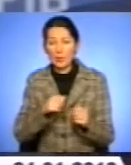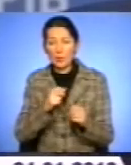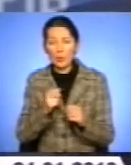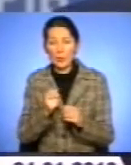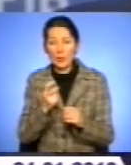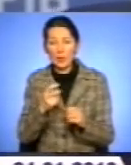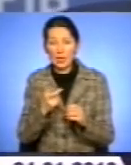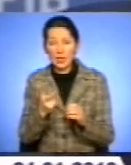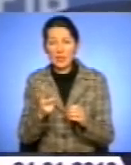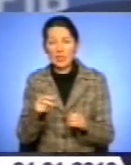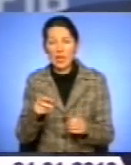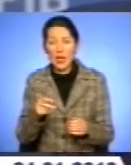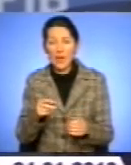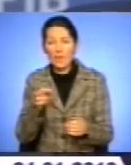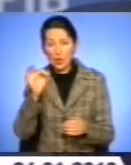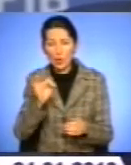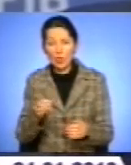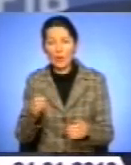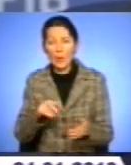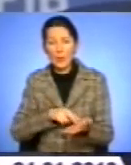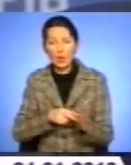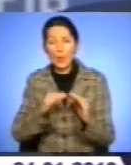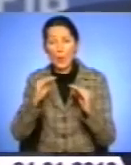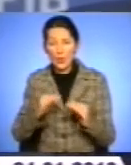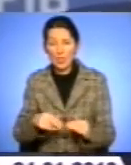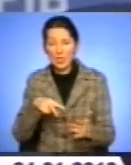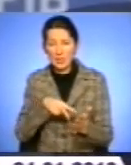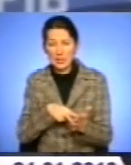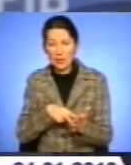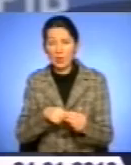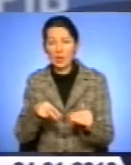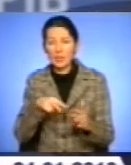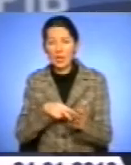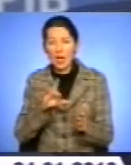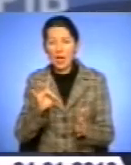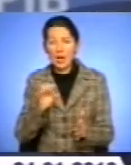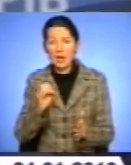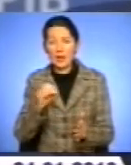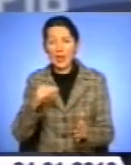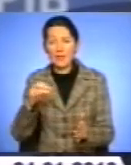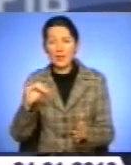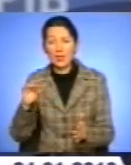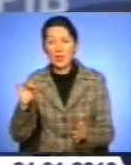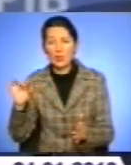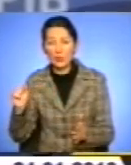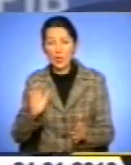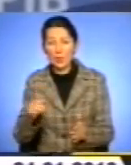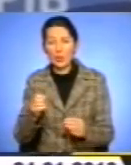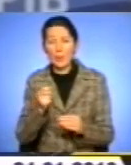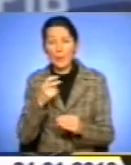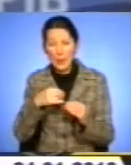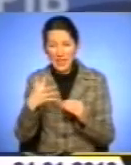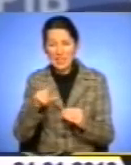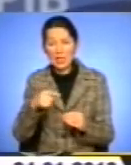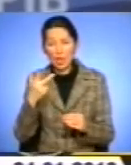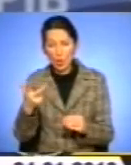іпотечних кредитів там направлять від 2,5 до 3,5 мільярдів гривень. А у лютому держустанова планує знизити ставку рефінансування для іпотечних